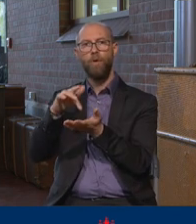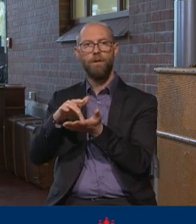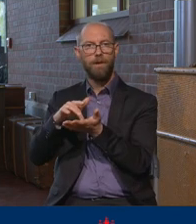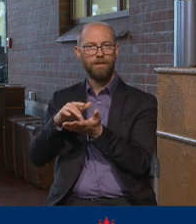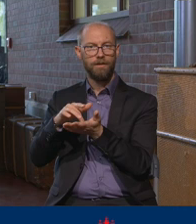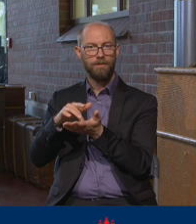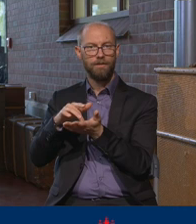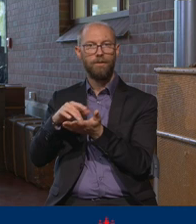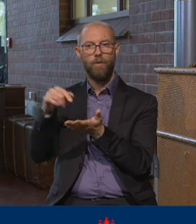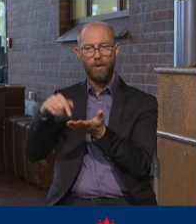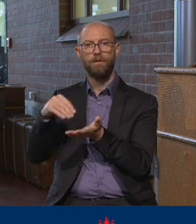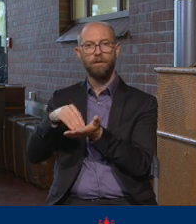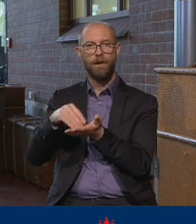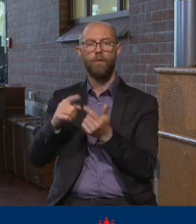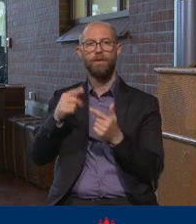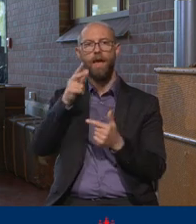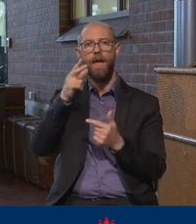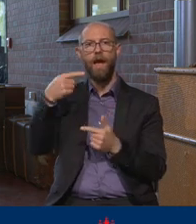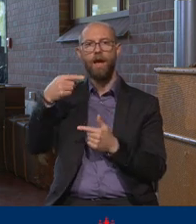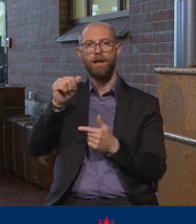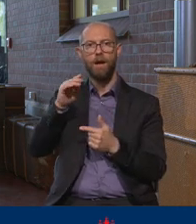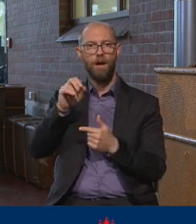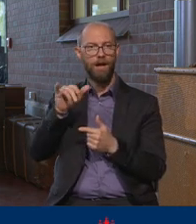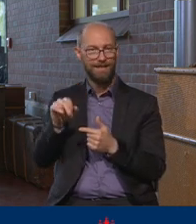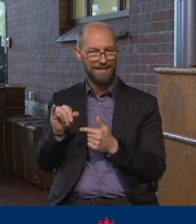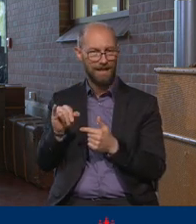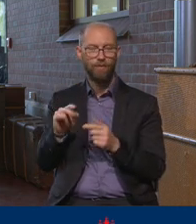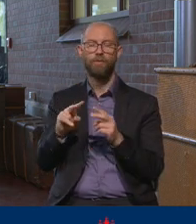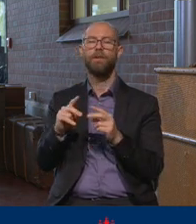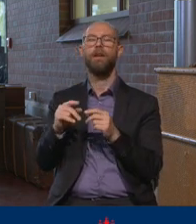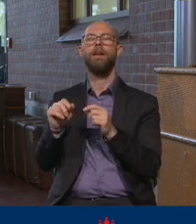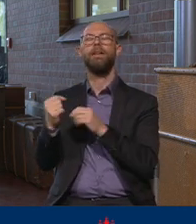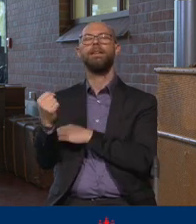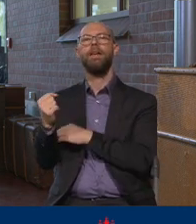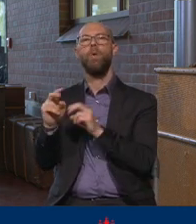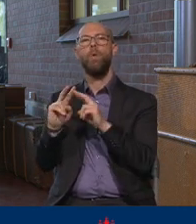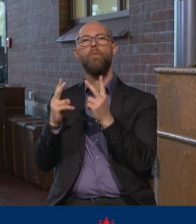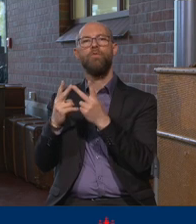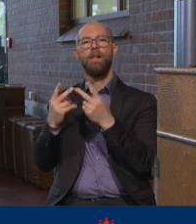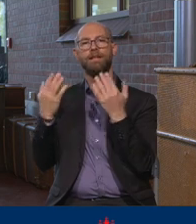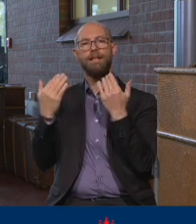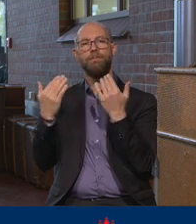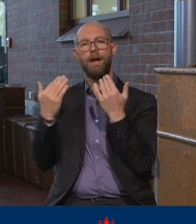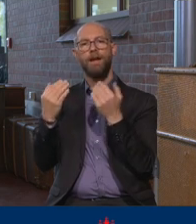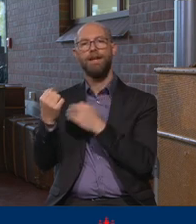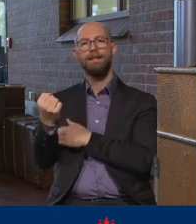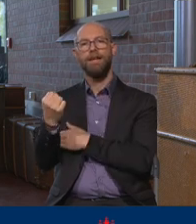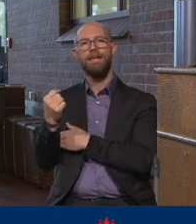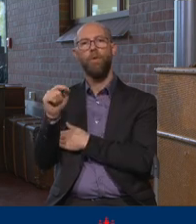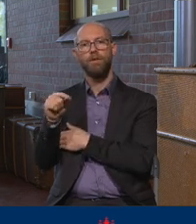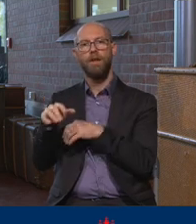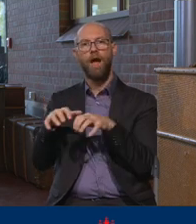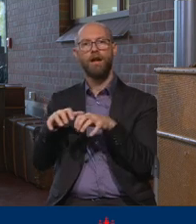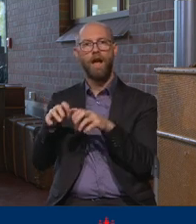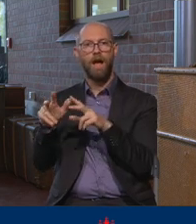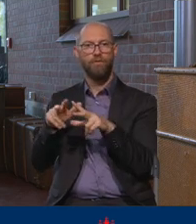dabei sind und auch helga barney von der behörde für umwelt klima energie und agrarwirtschaft sie beide werden